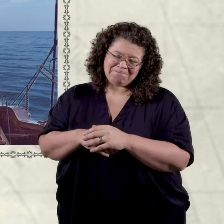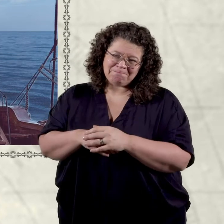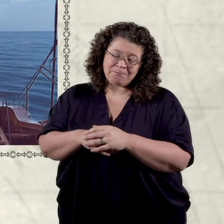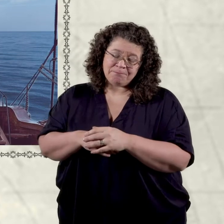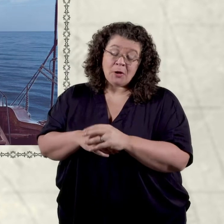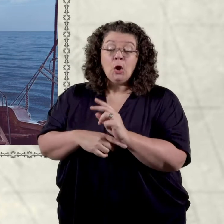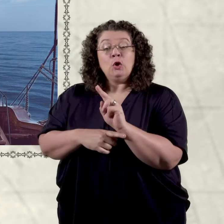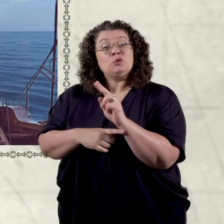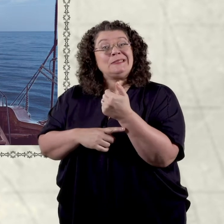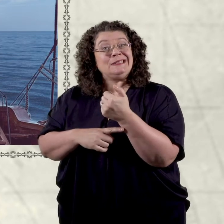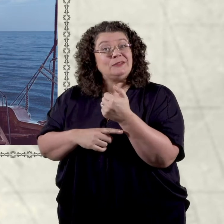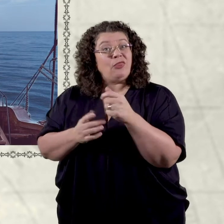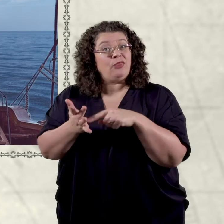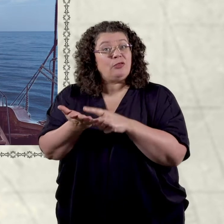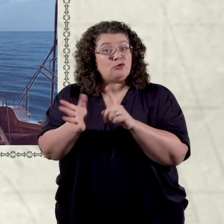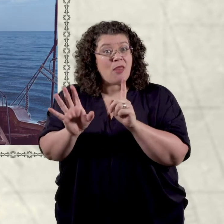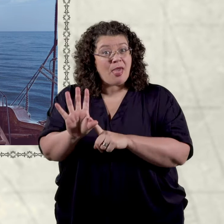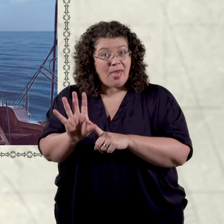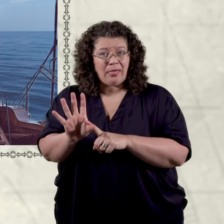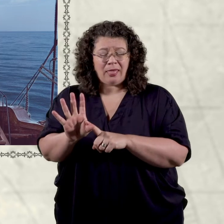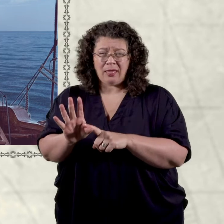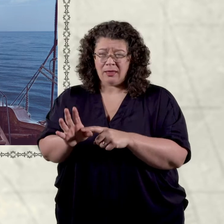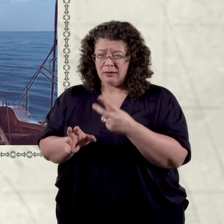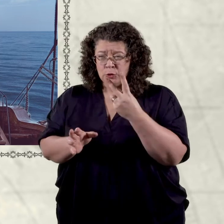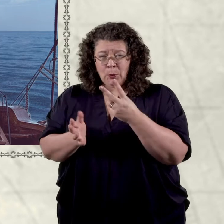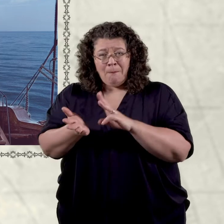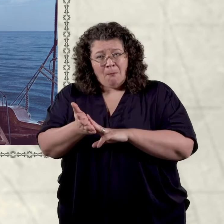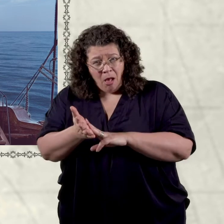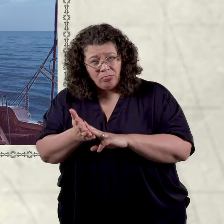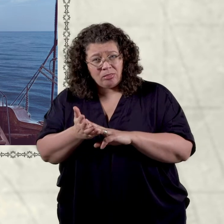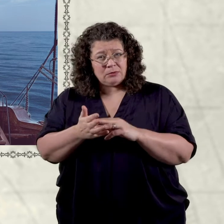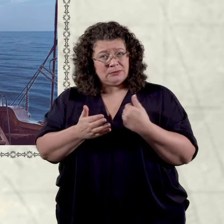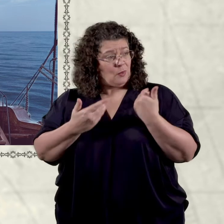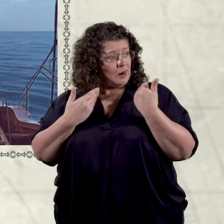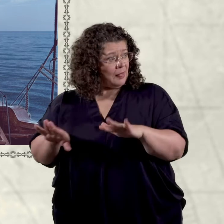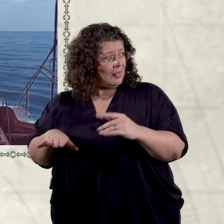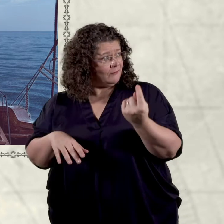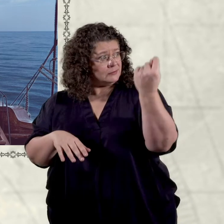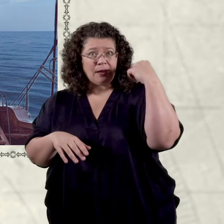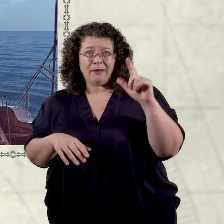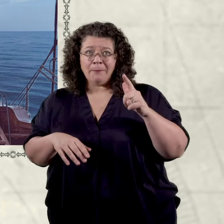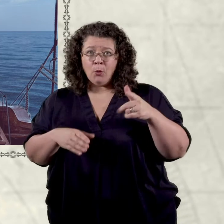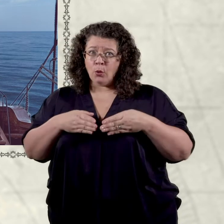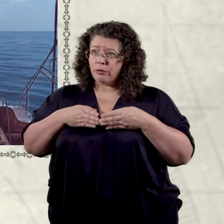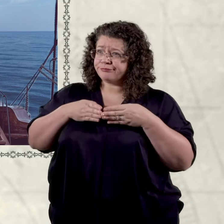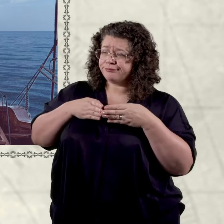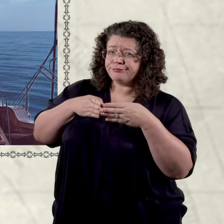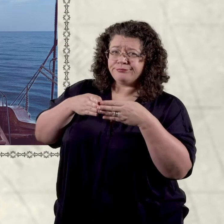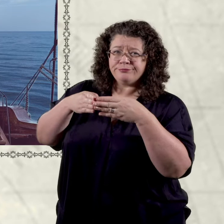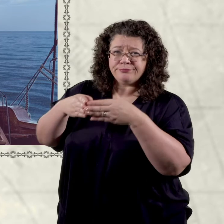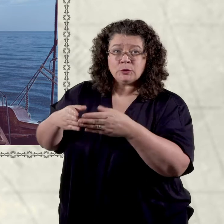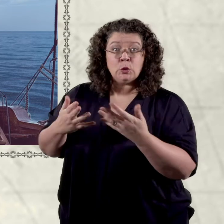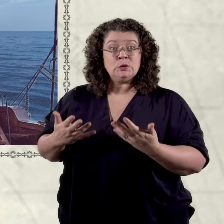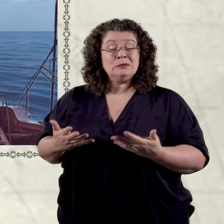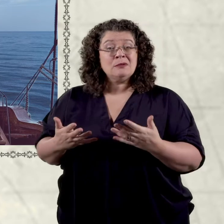Gorffennaf 6 ar 20, Gorffennaf 26. Mae hi bron yn ddeifis ers ni adael harbwr Lerpwl.